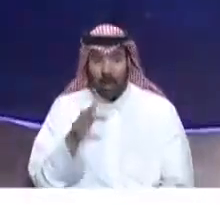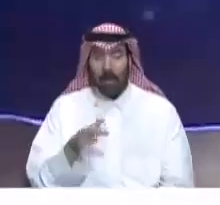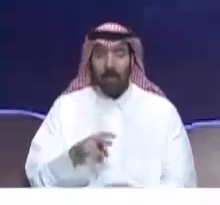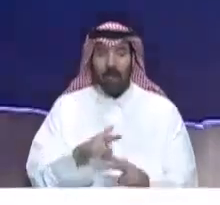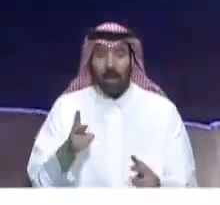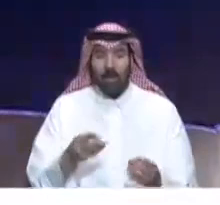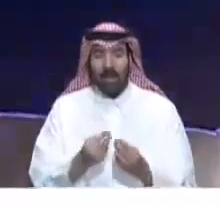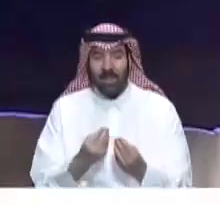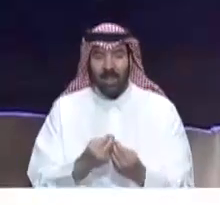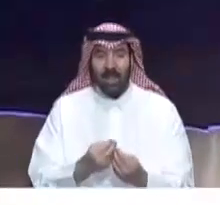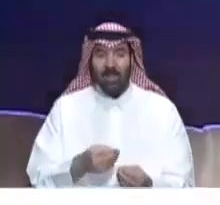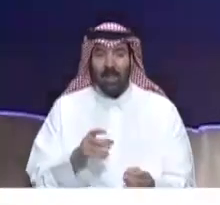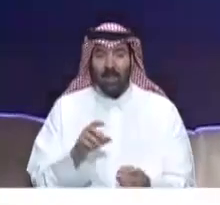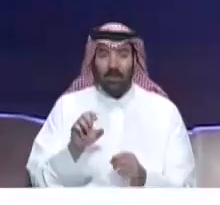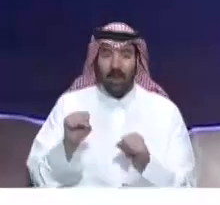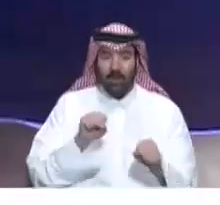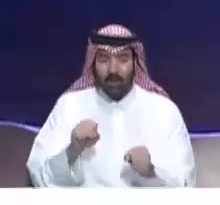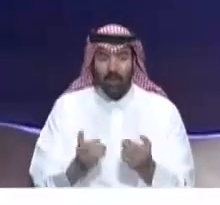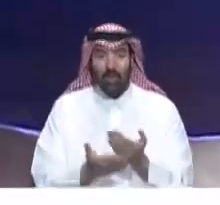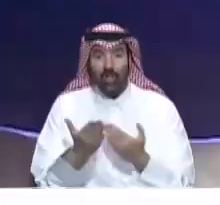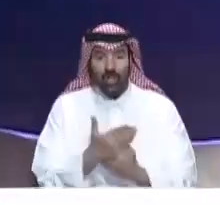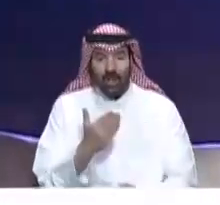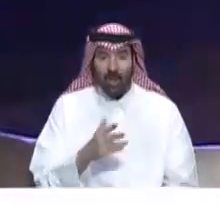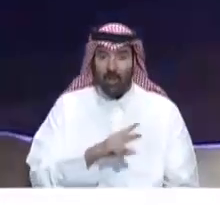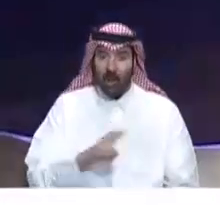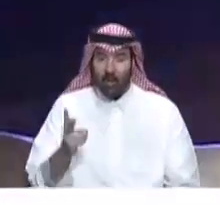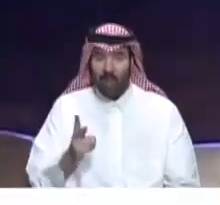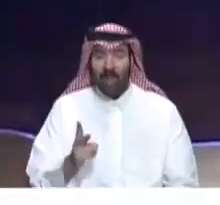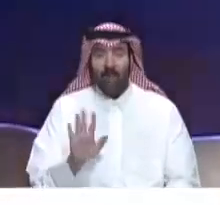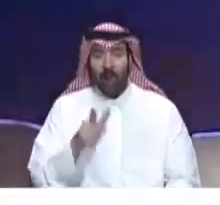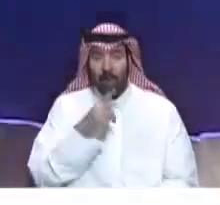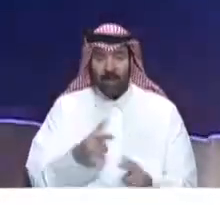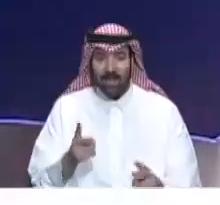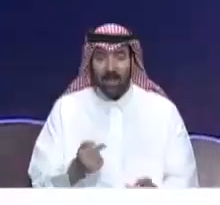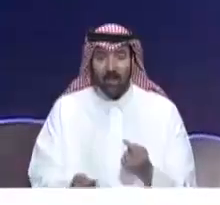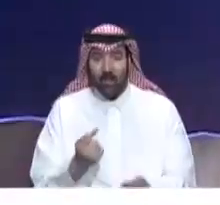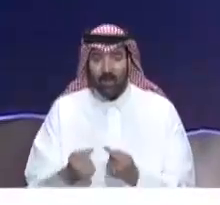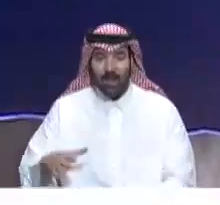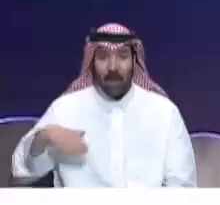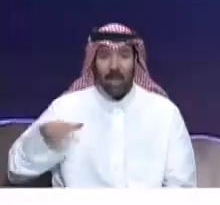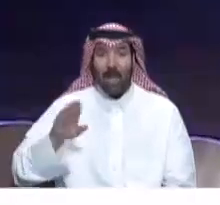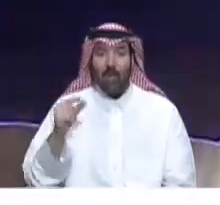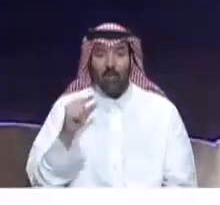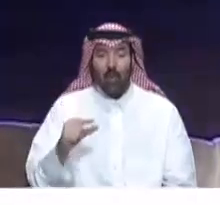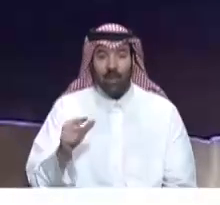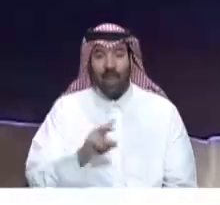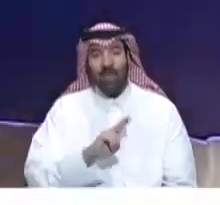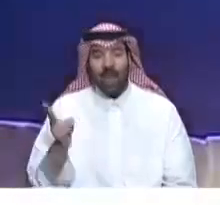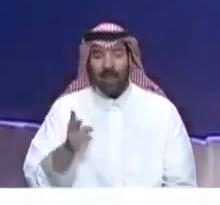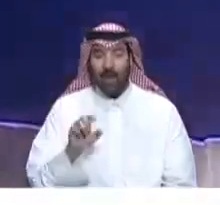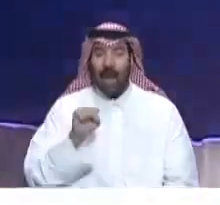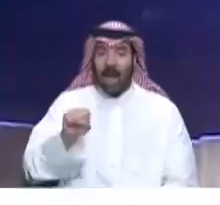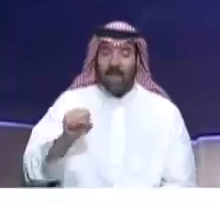العمر بنموذج عصري حديث وجميل جدا. أيضا منتزه الأمير سعود هناك أيضا نموذج